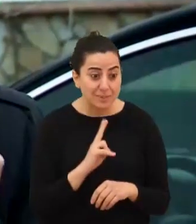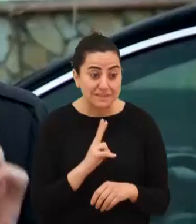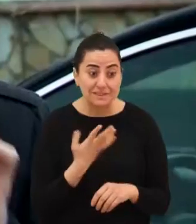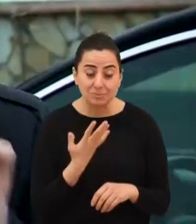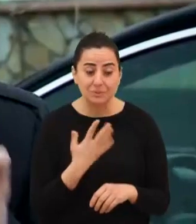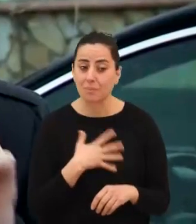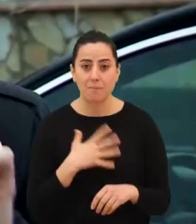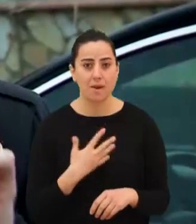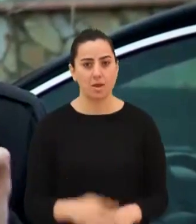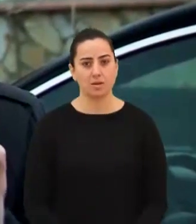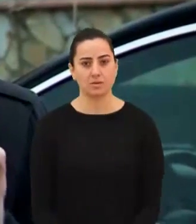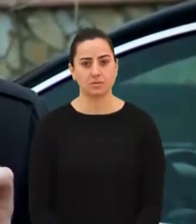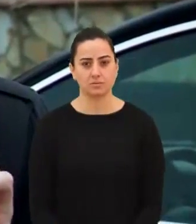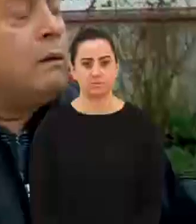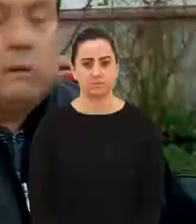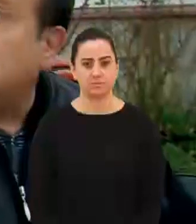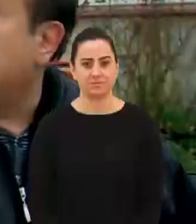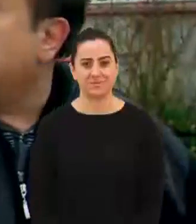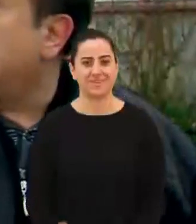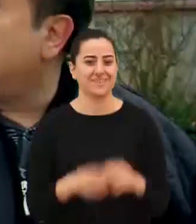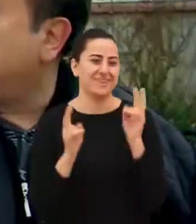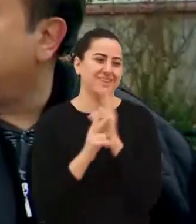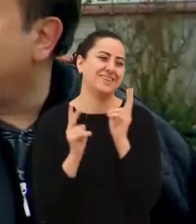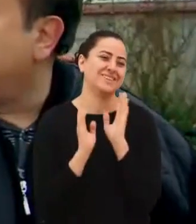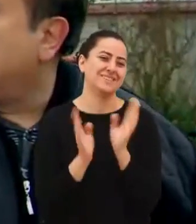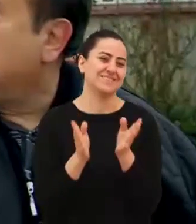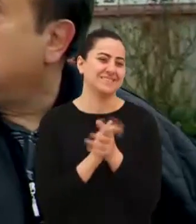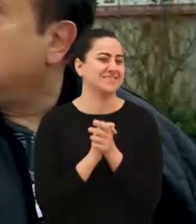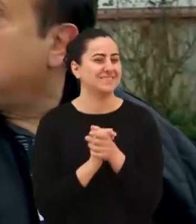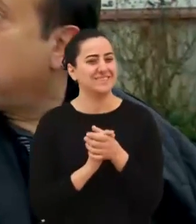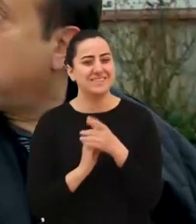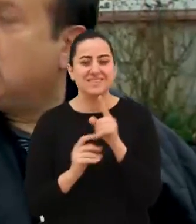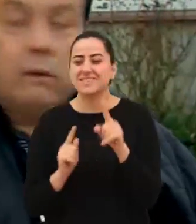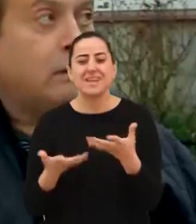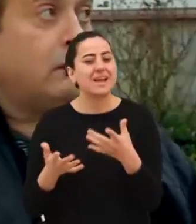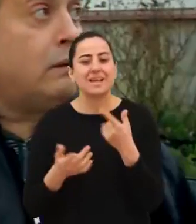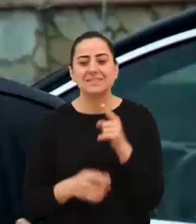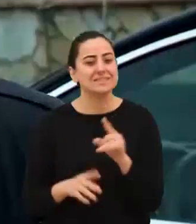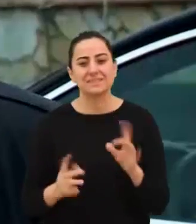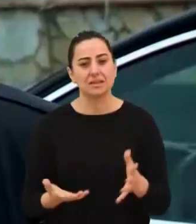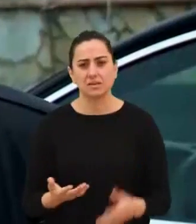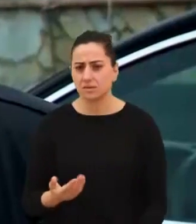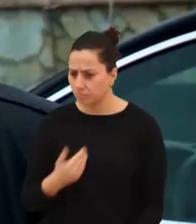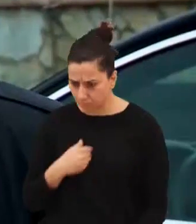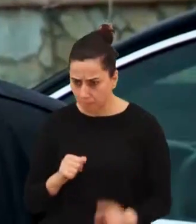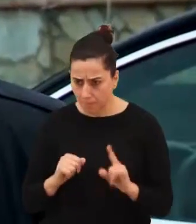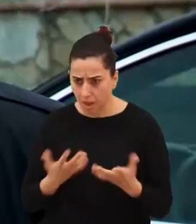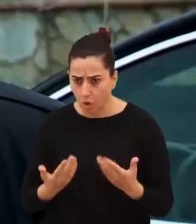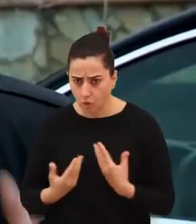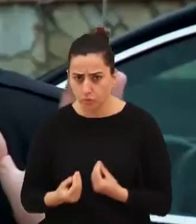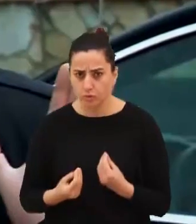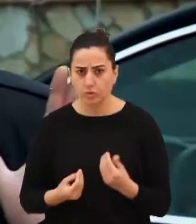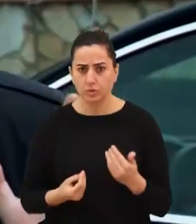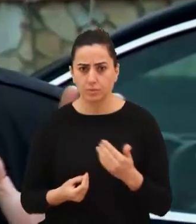mı? Ben onu merak ediyorum şu anda. Ay sana ne Nurhan ya, sana ne? Ne demek sana ne ya?